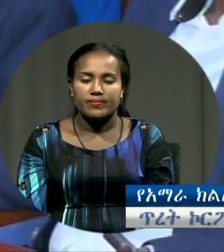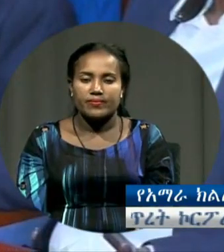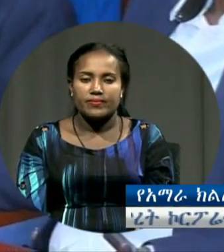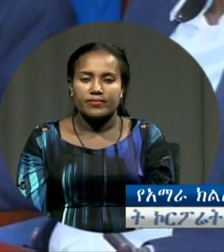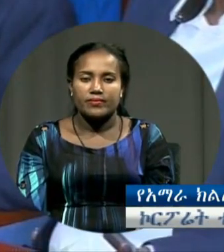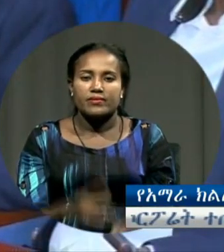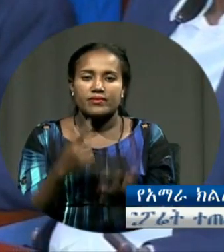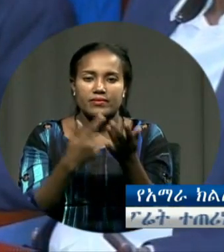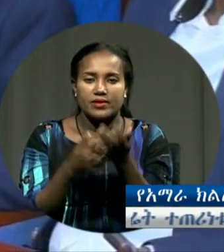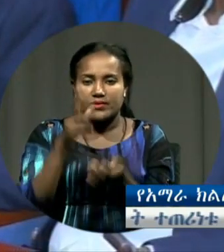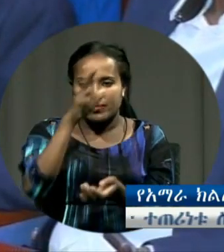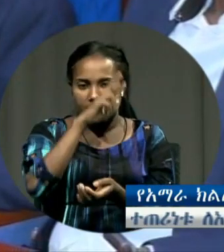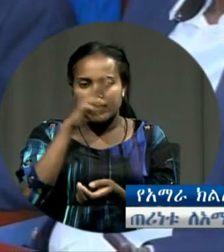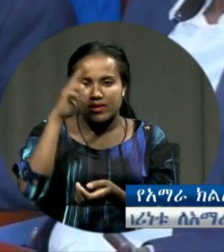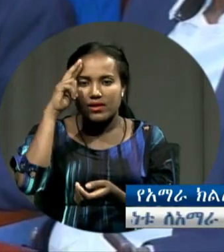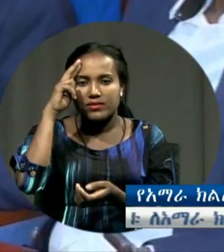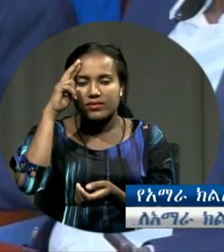በዚህ ምክንያት